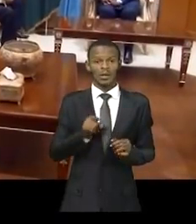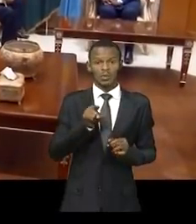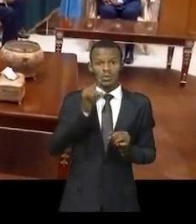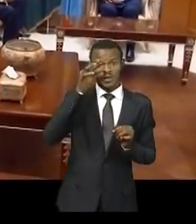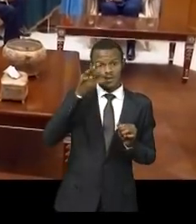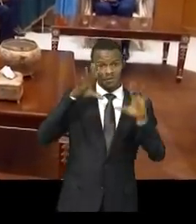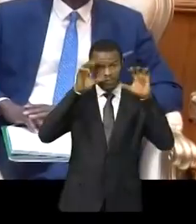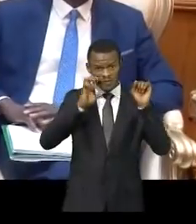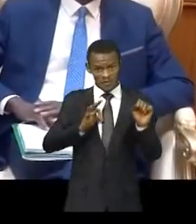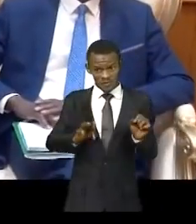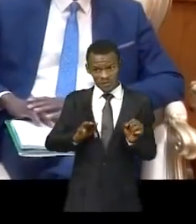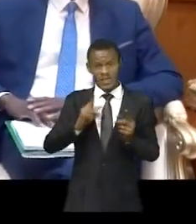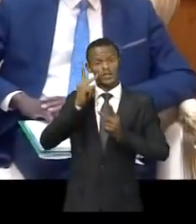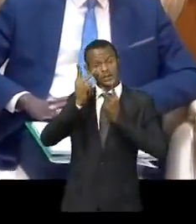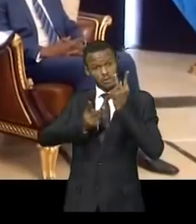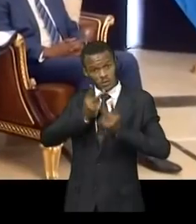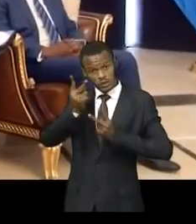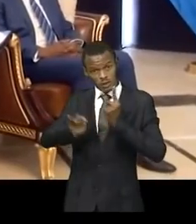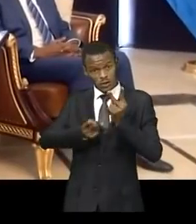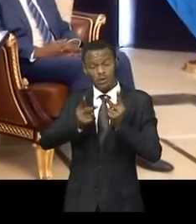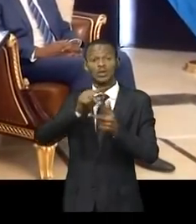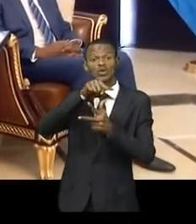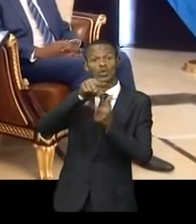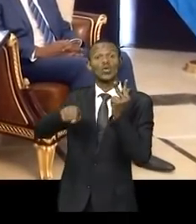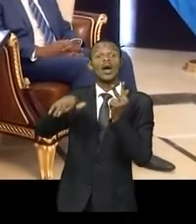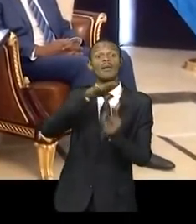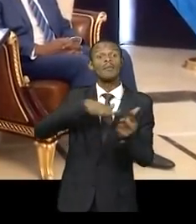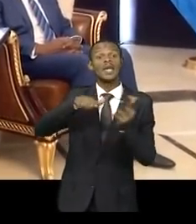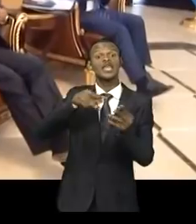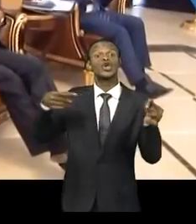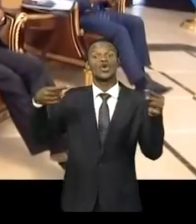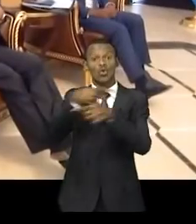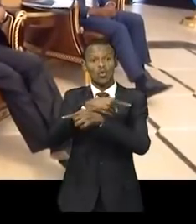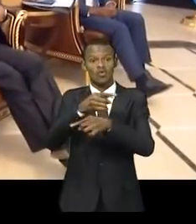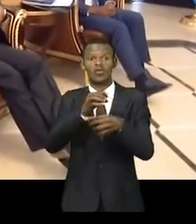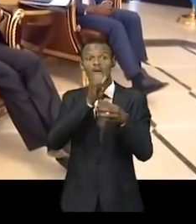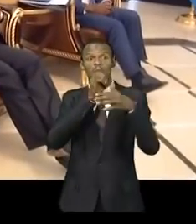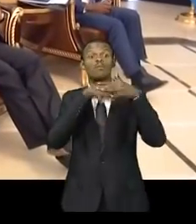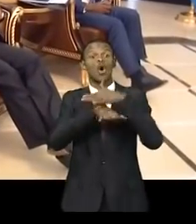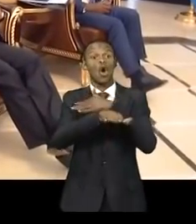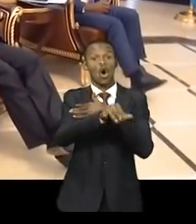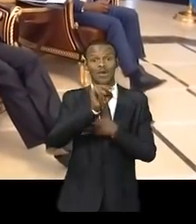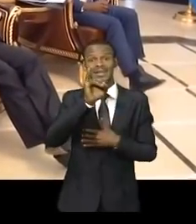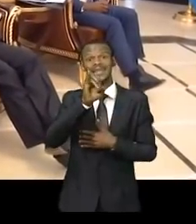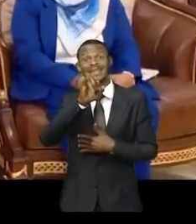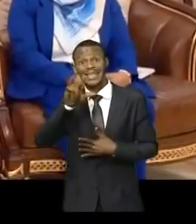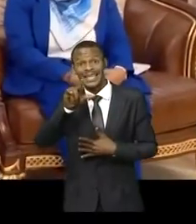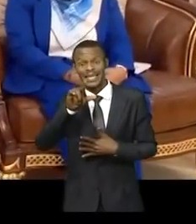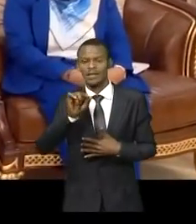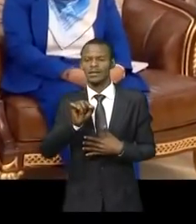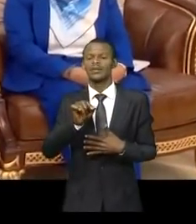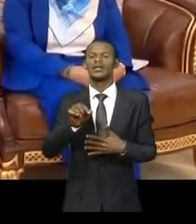trois différents pays qui se disputent les eaux du Nil bleu fait suite à une série d'intenses discussions qui ont eu lieu